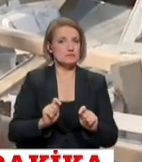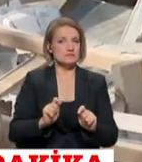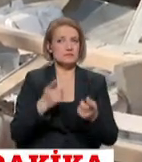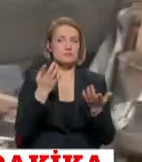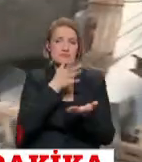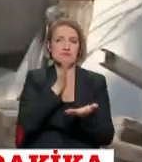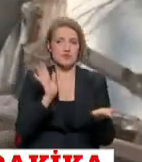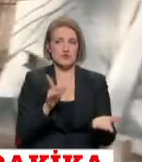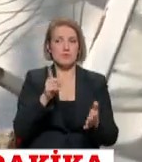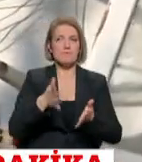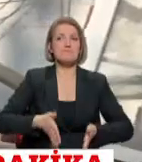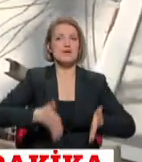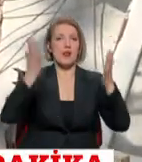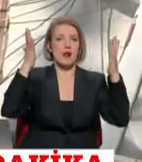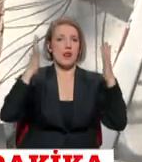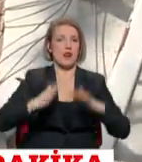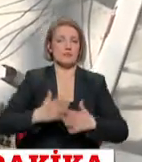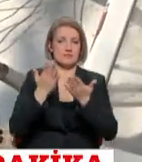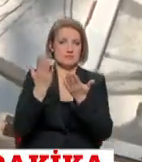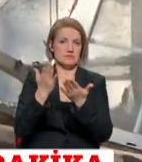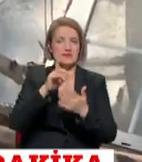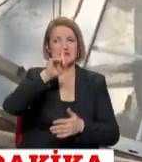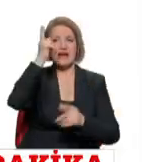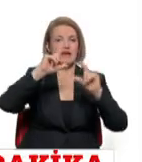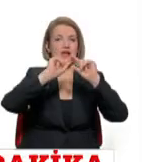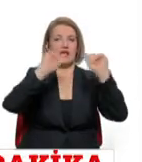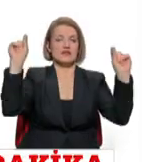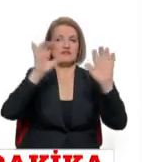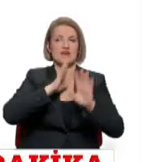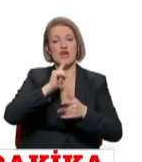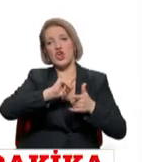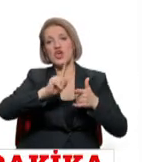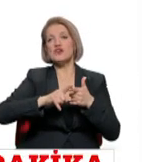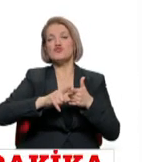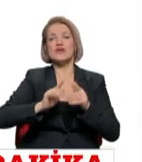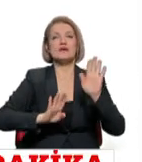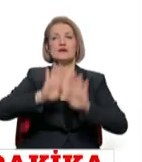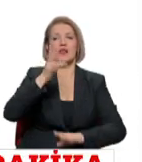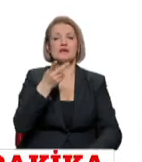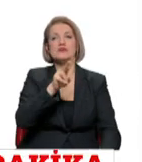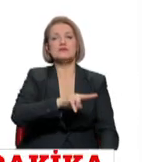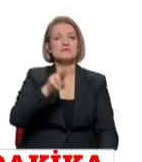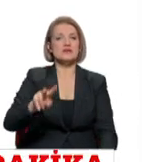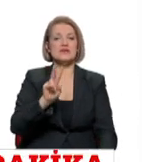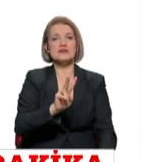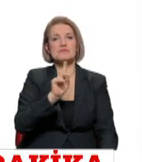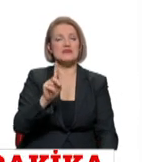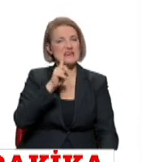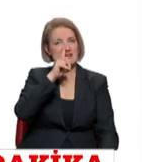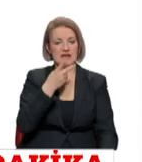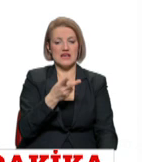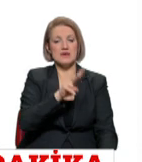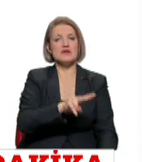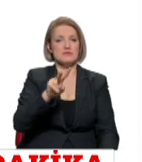İşte bilmiyoruz. Bina tamamen yerle bir olmuş durumda. Sadece tabelası var. İkinci ihale 2022 yılından 21